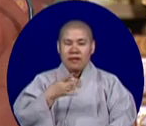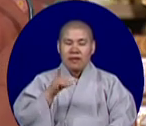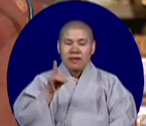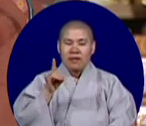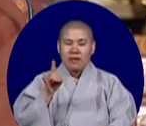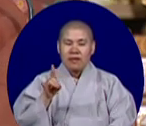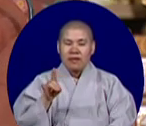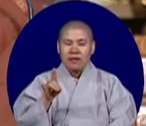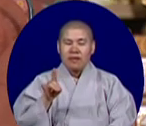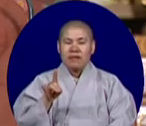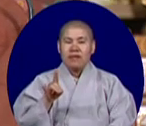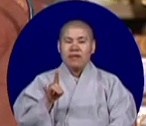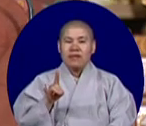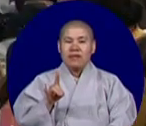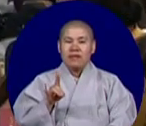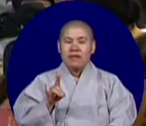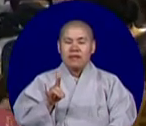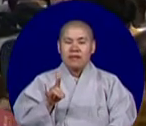하철에 오